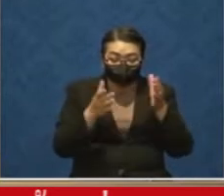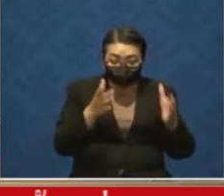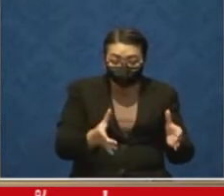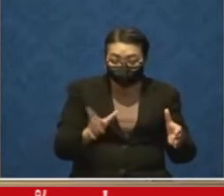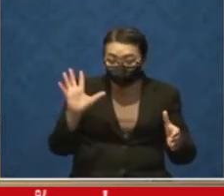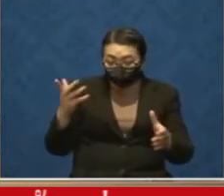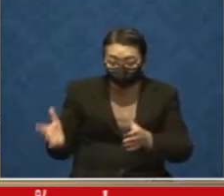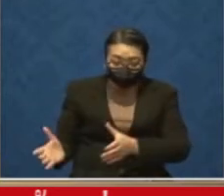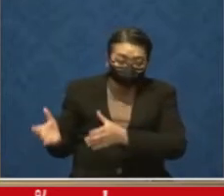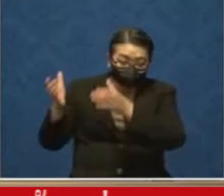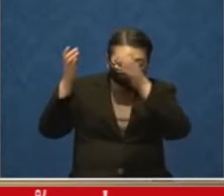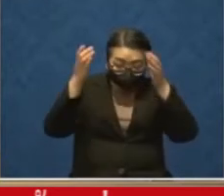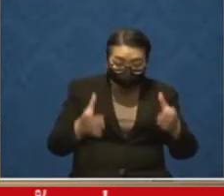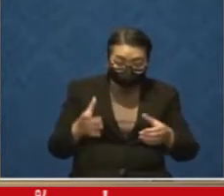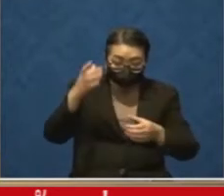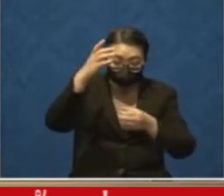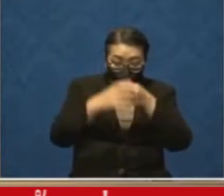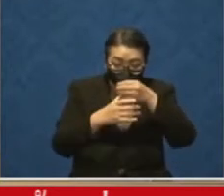มันจะสวมอย่ไร เธาะปทานลองดูกัผม